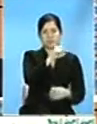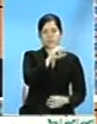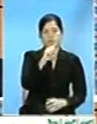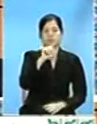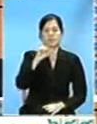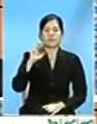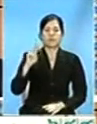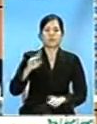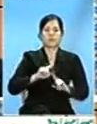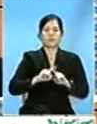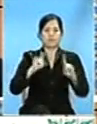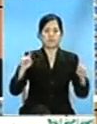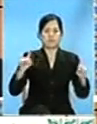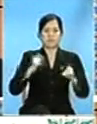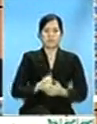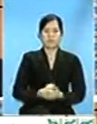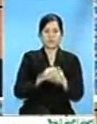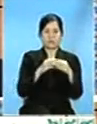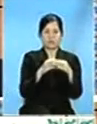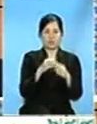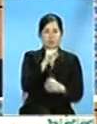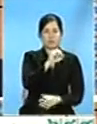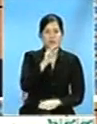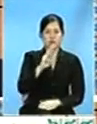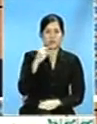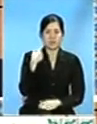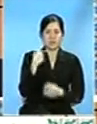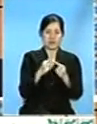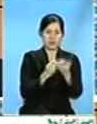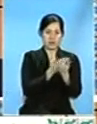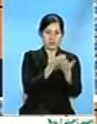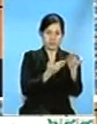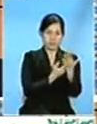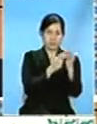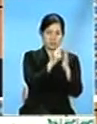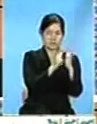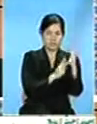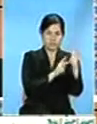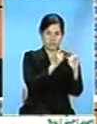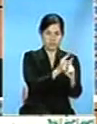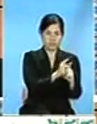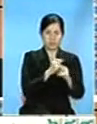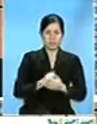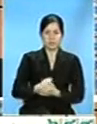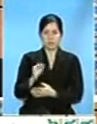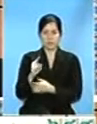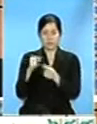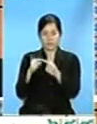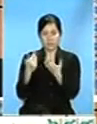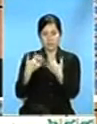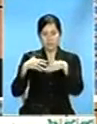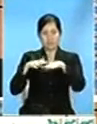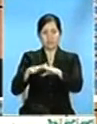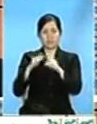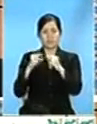างกันส.ส.ว.นอกจากจะทำหน้าที่กันกรองกฎหมายแล้วนะครับมีส่วนร่วมในกระบวนการแต่งตั้ง